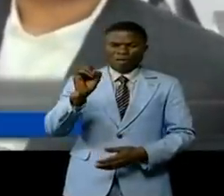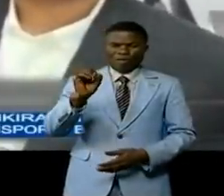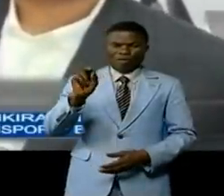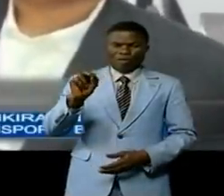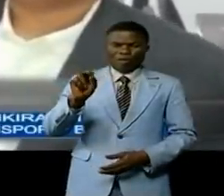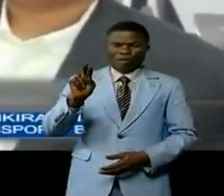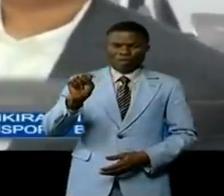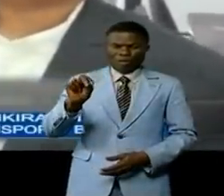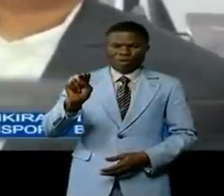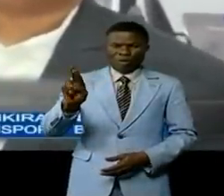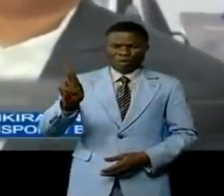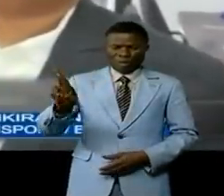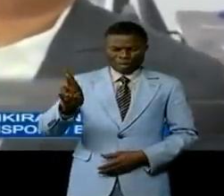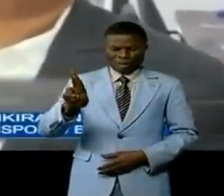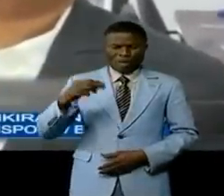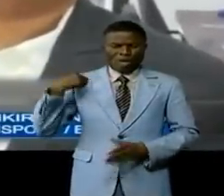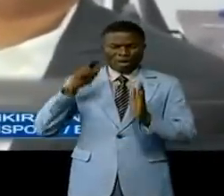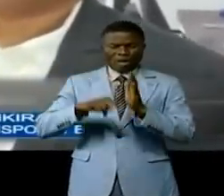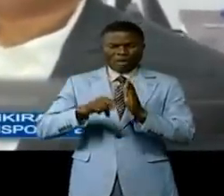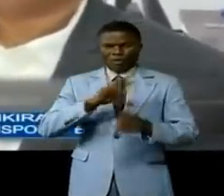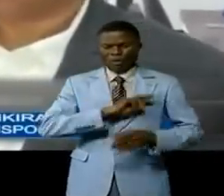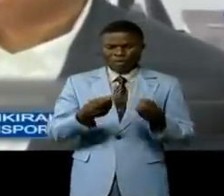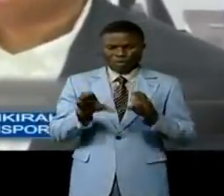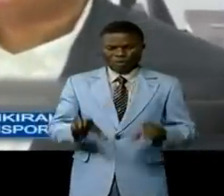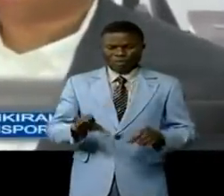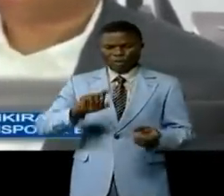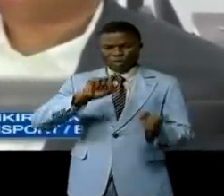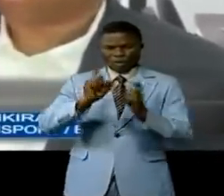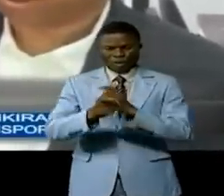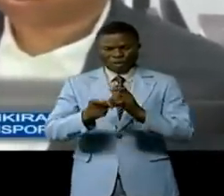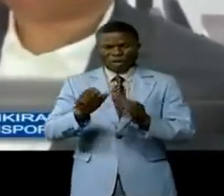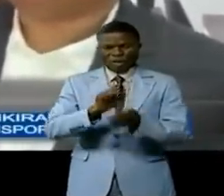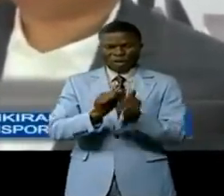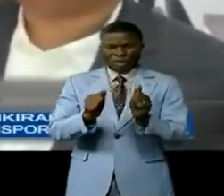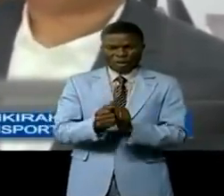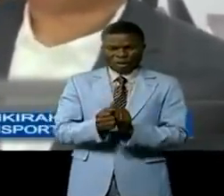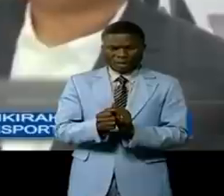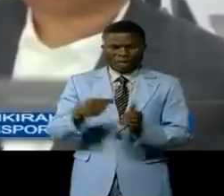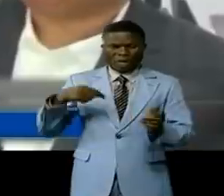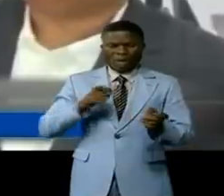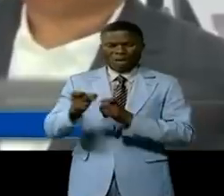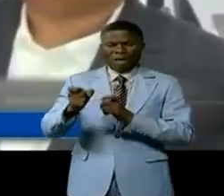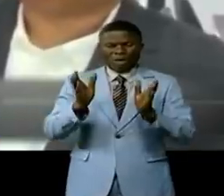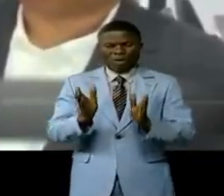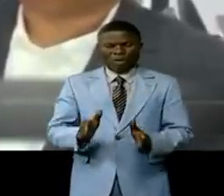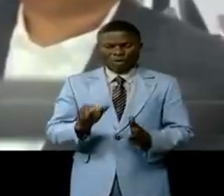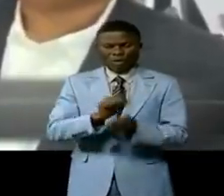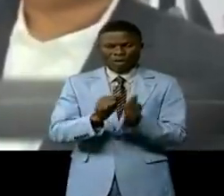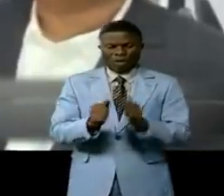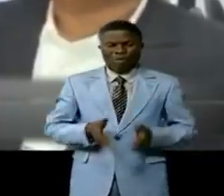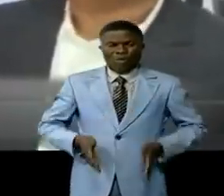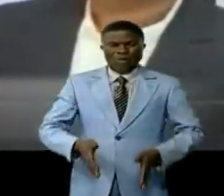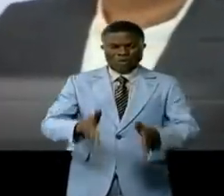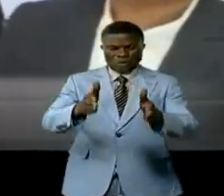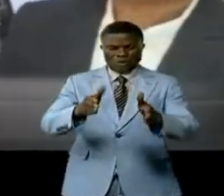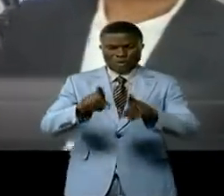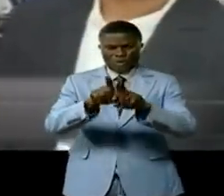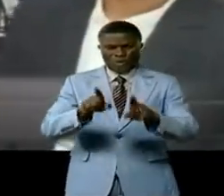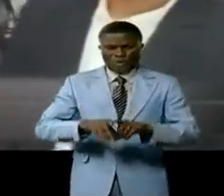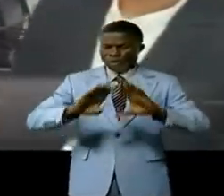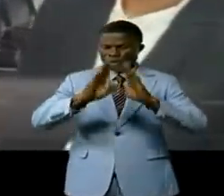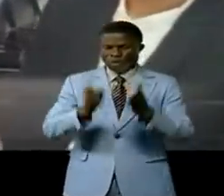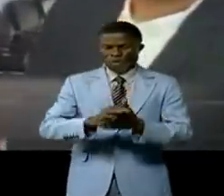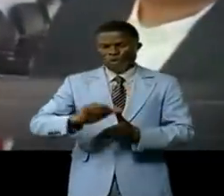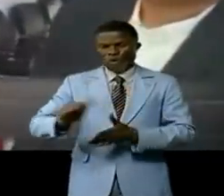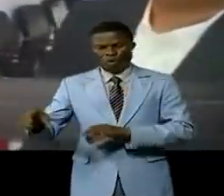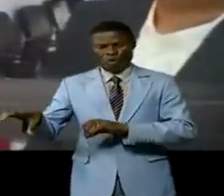RDC à améliorer la gouvernance du secteur routier et de tous les autres